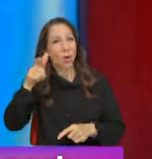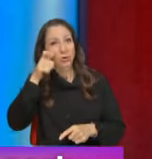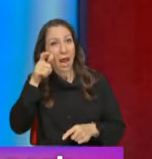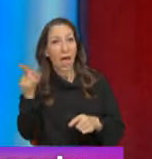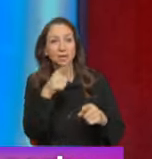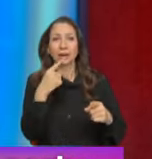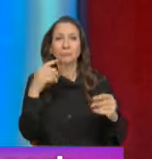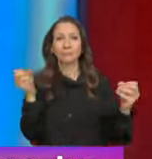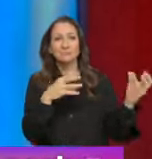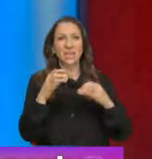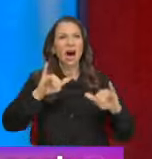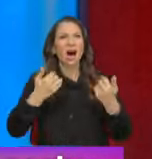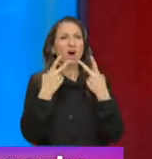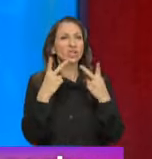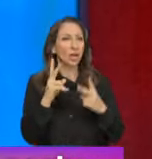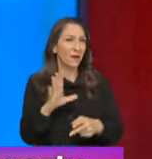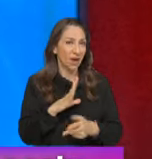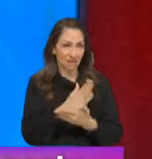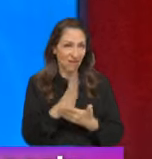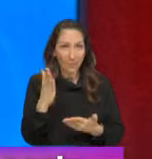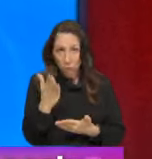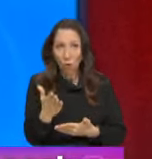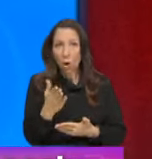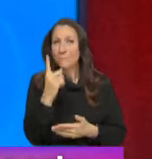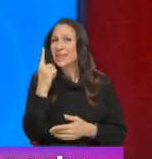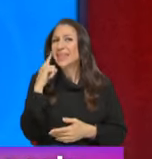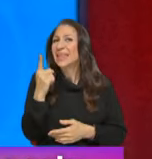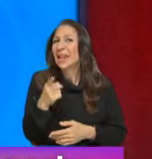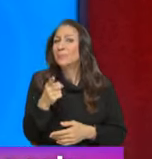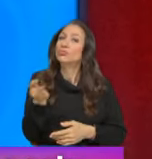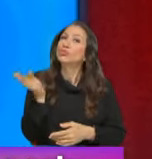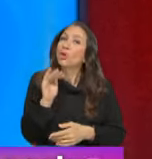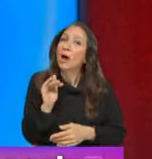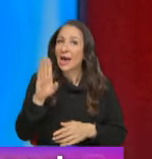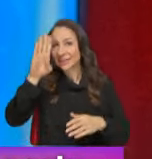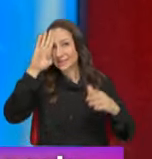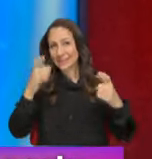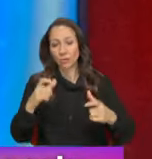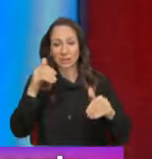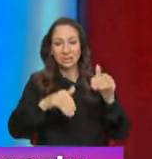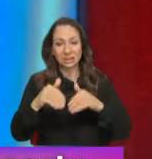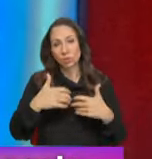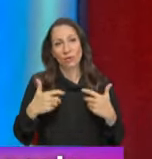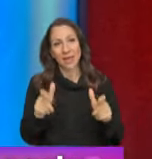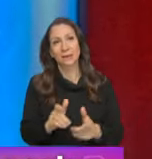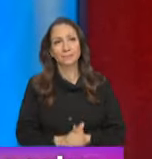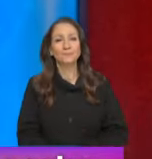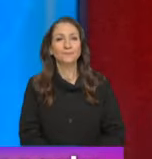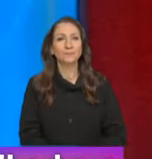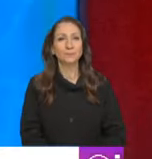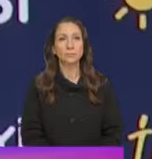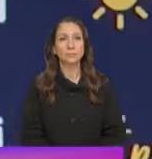polemikler ve sert açıklamalar da devam ediyor bir dinleyelim sonra İstanbul seçimi ve güvenliği